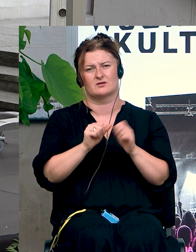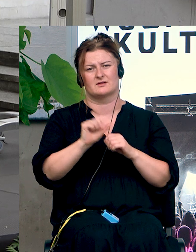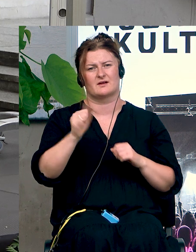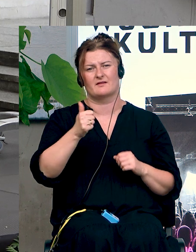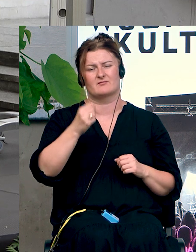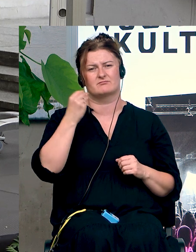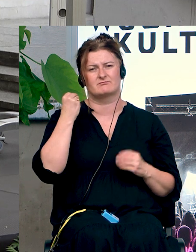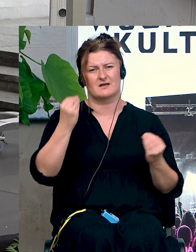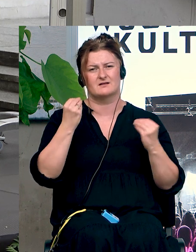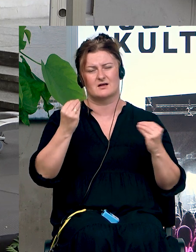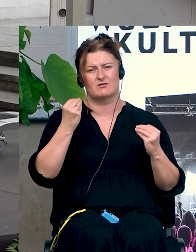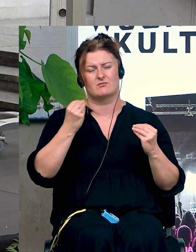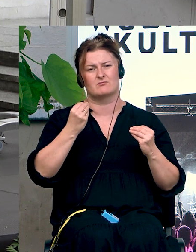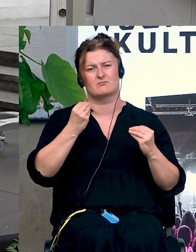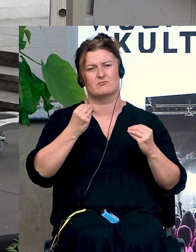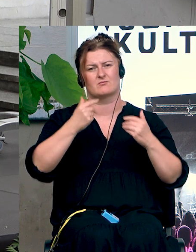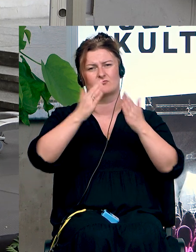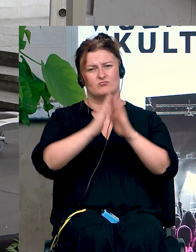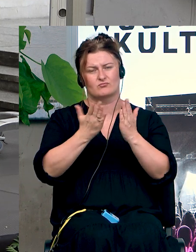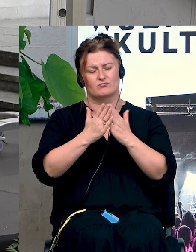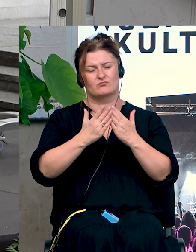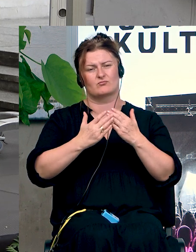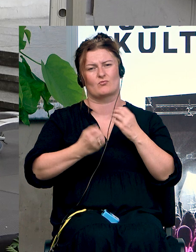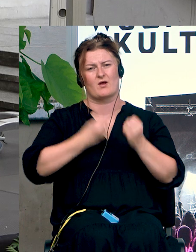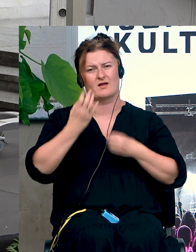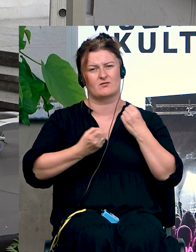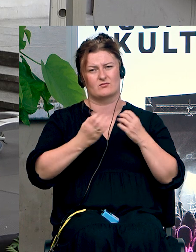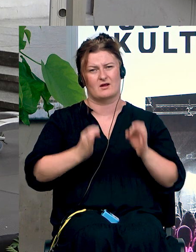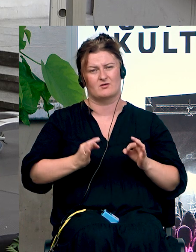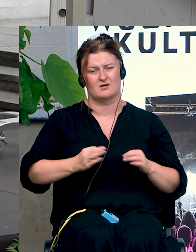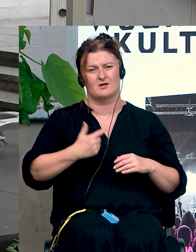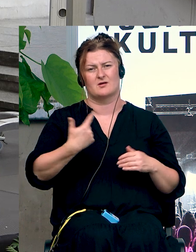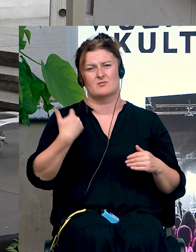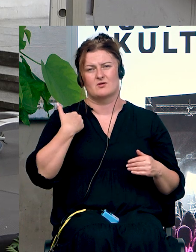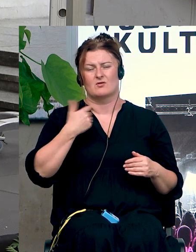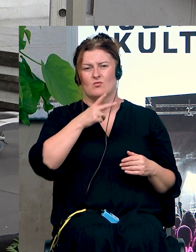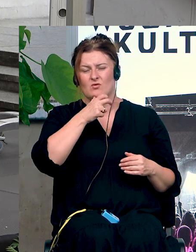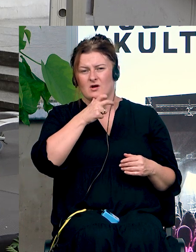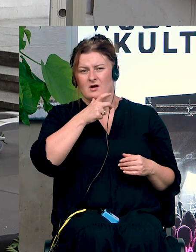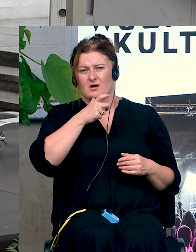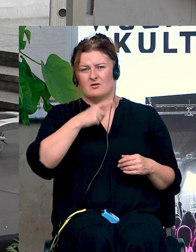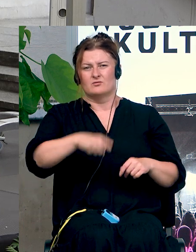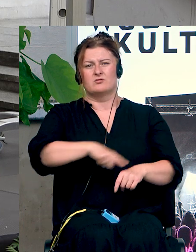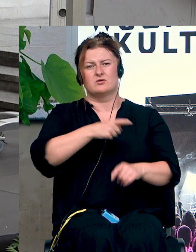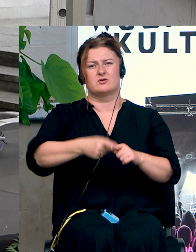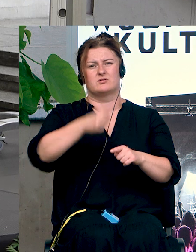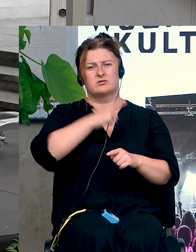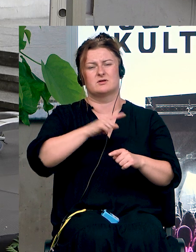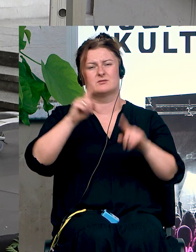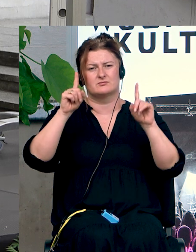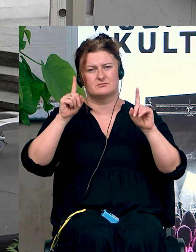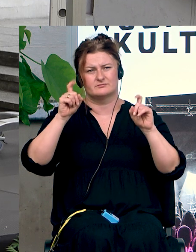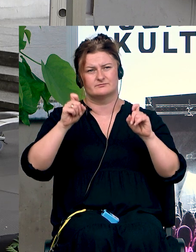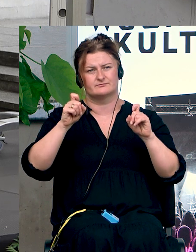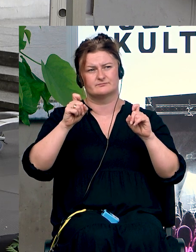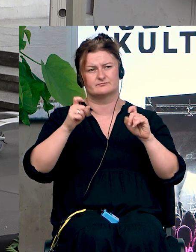найвидатніших поетів сучасності. Я захоплювалася ним задовго до того, як він став перекладати мої книжки. І задовго до того, як він